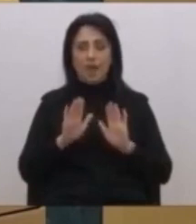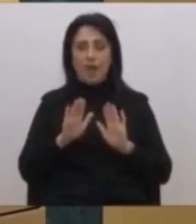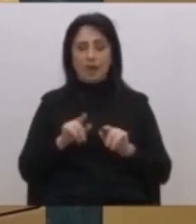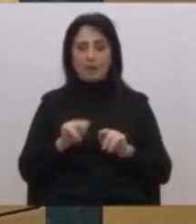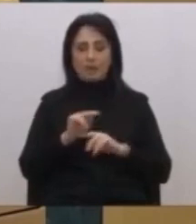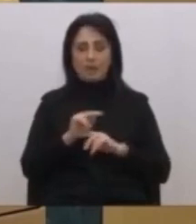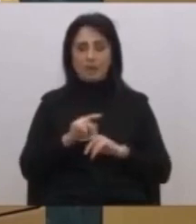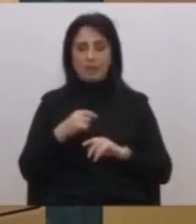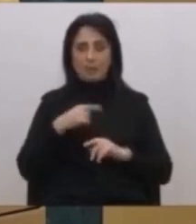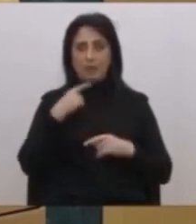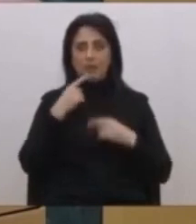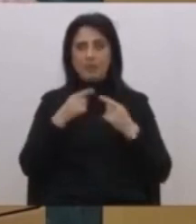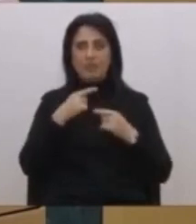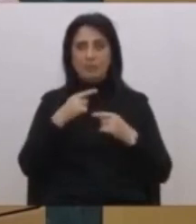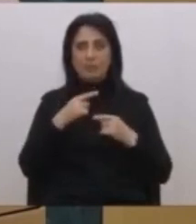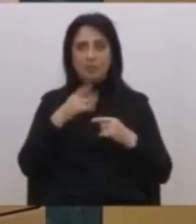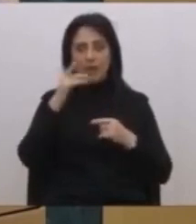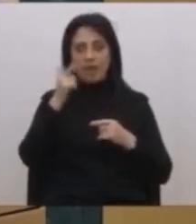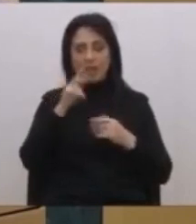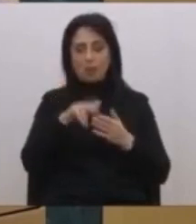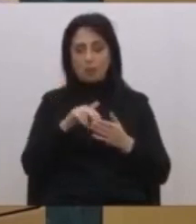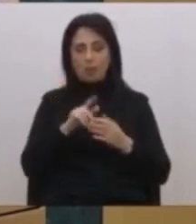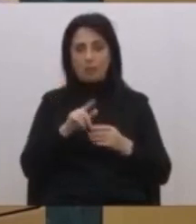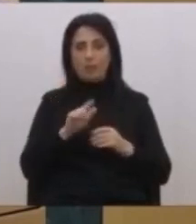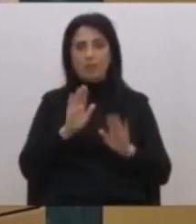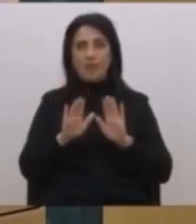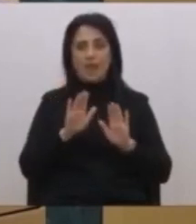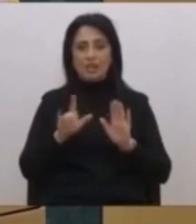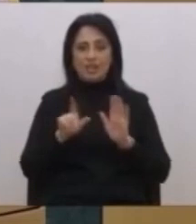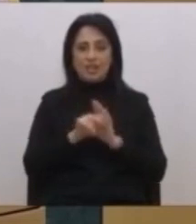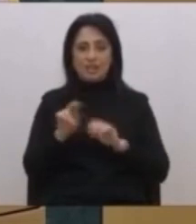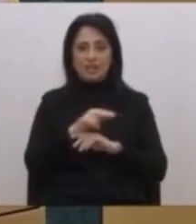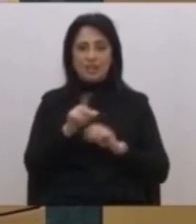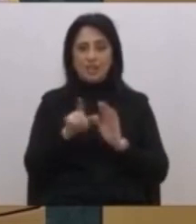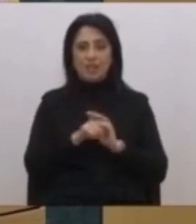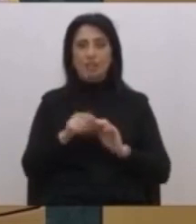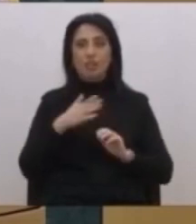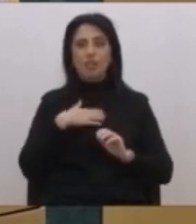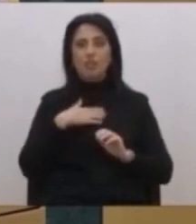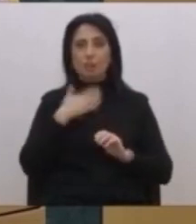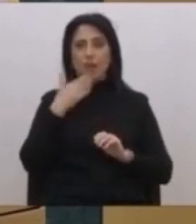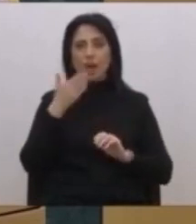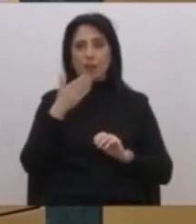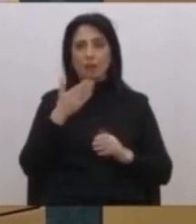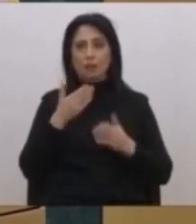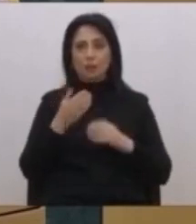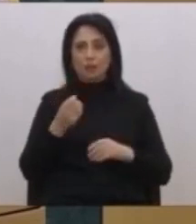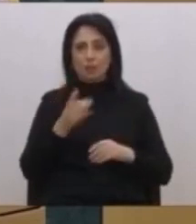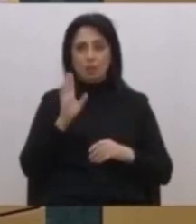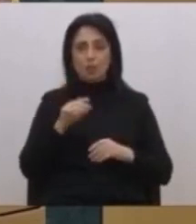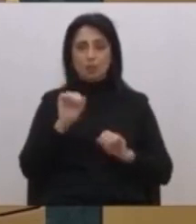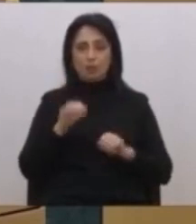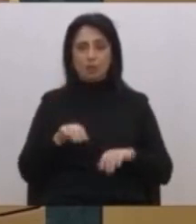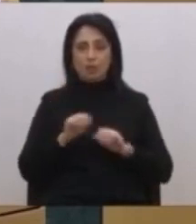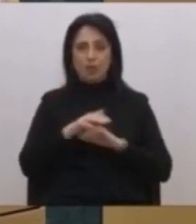bișemutana, sme mokle tu sau ganatlebis sucat sau at. Azda sta nertat. Amaze, ce m-s gamuslași, tunța, ide ufrușe